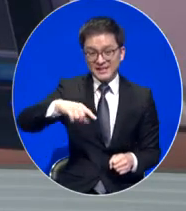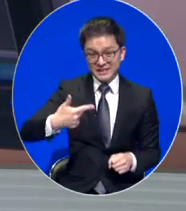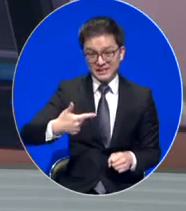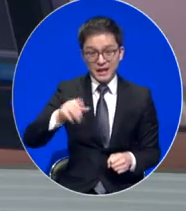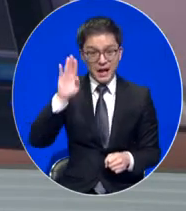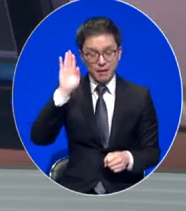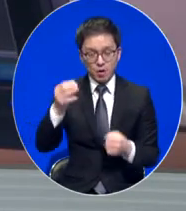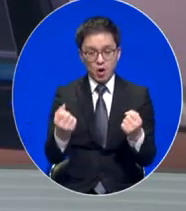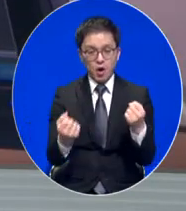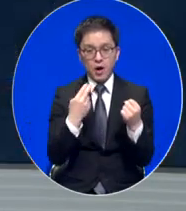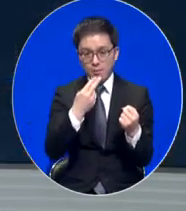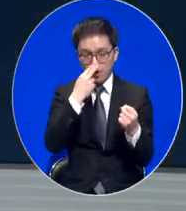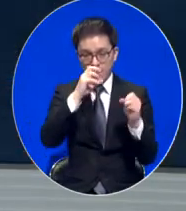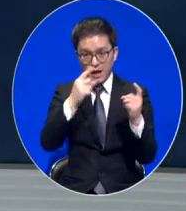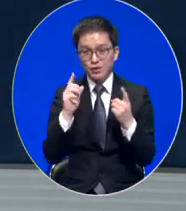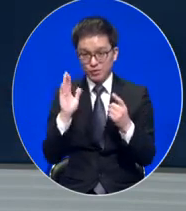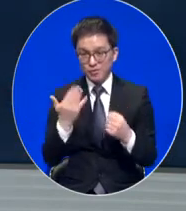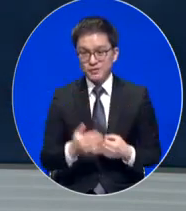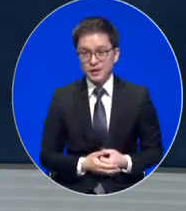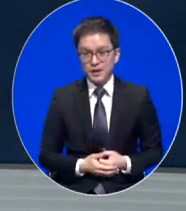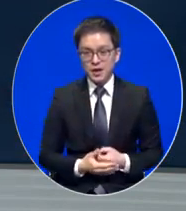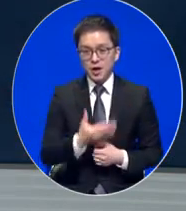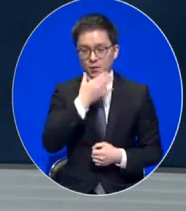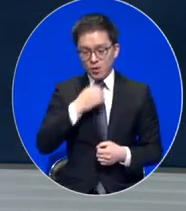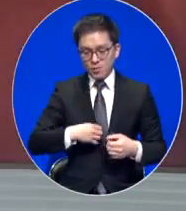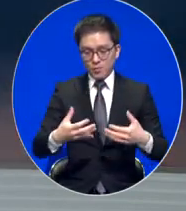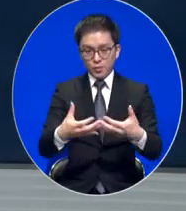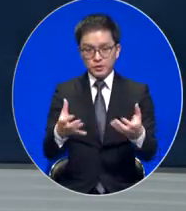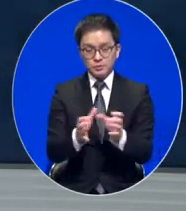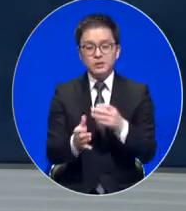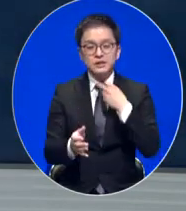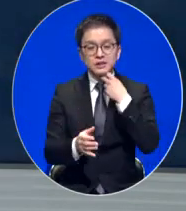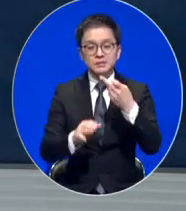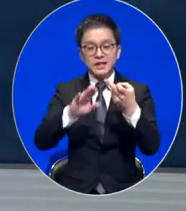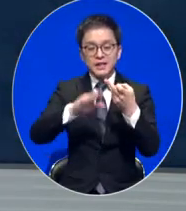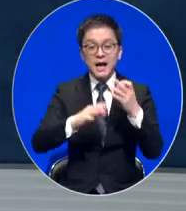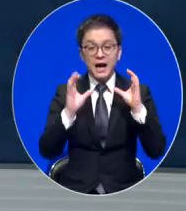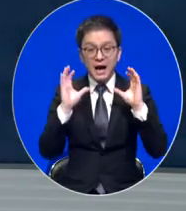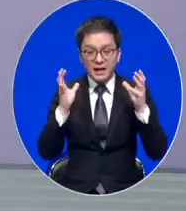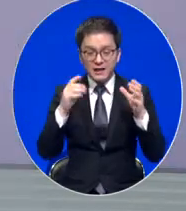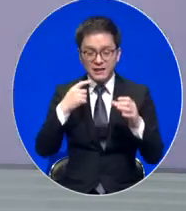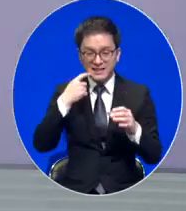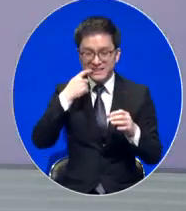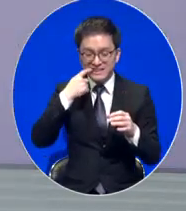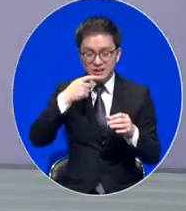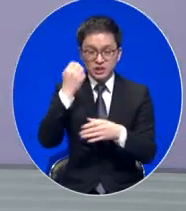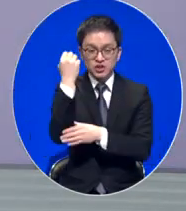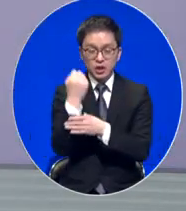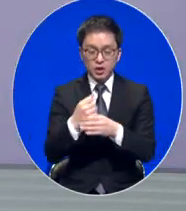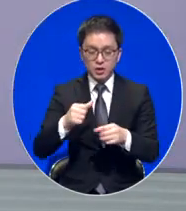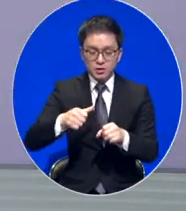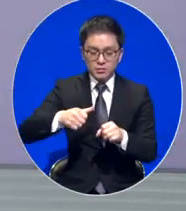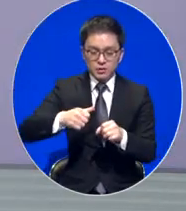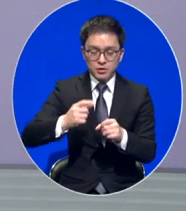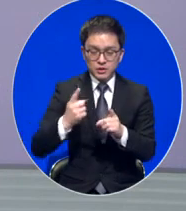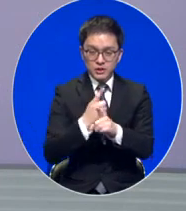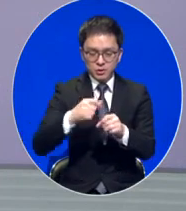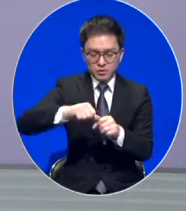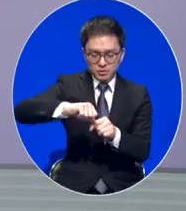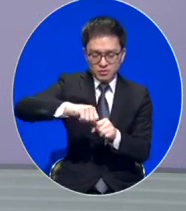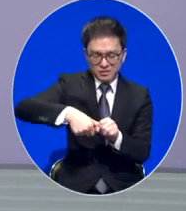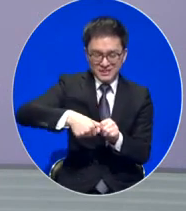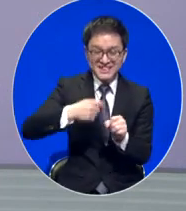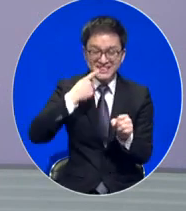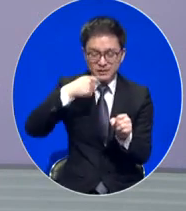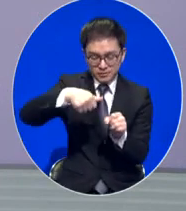적용받을 전망입니다. 보건복지부는 12세 이하 아동이 레진 시술로 충치 치료를 받을 때 건강보험을 적용하는